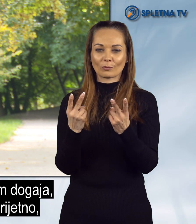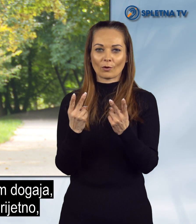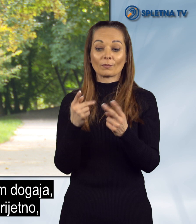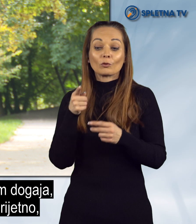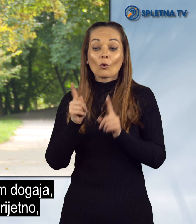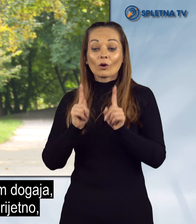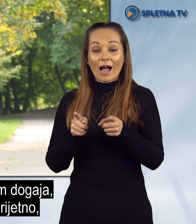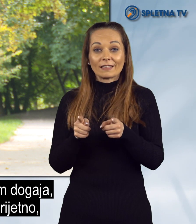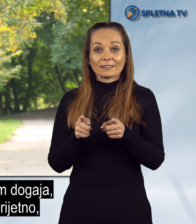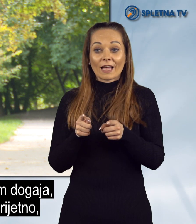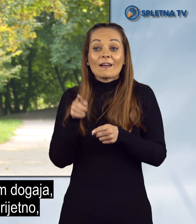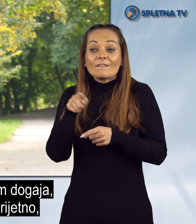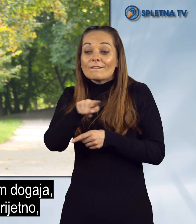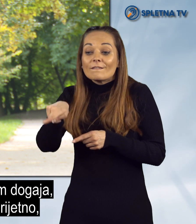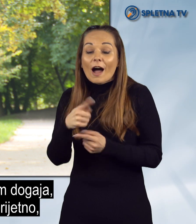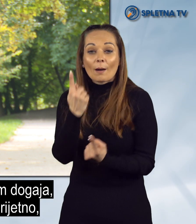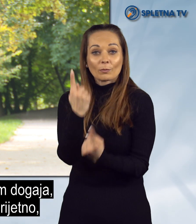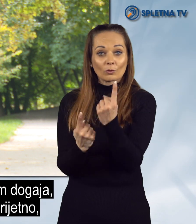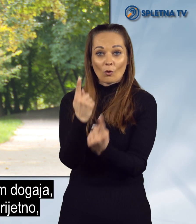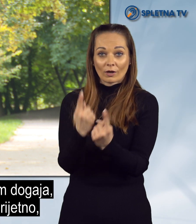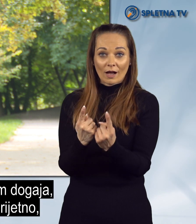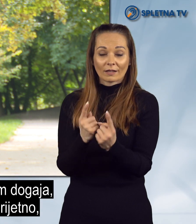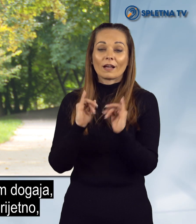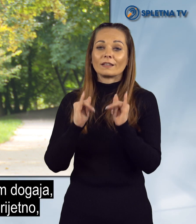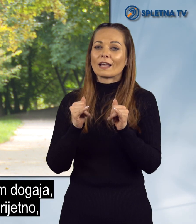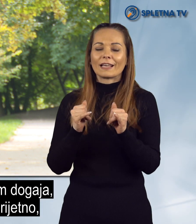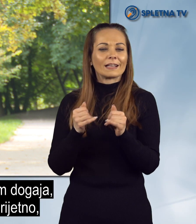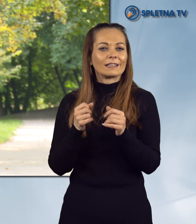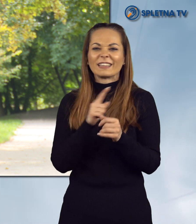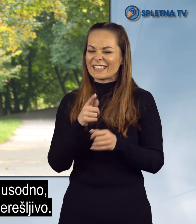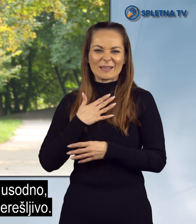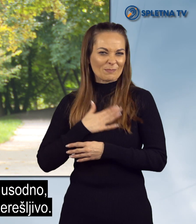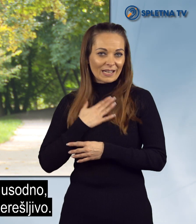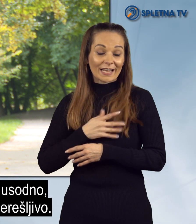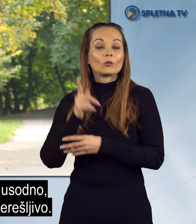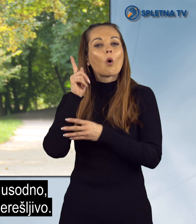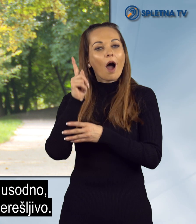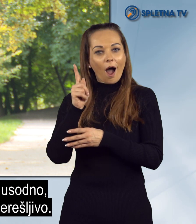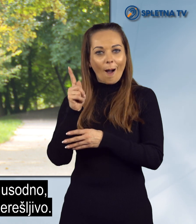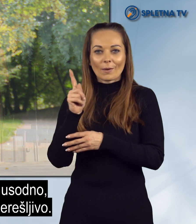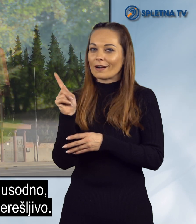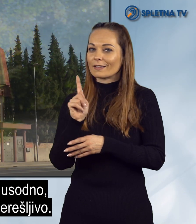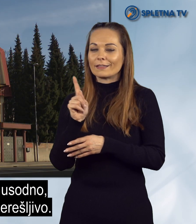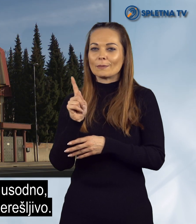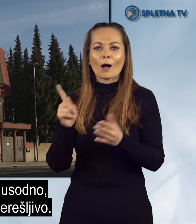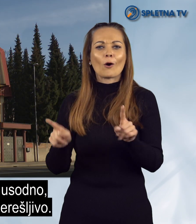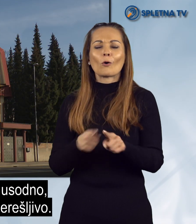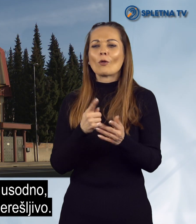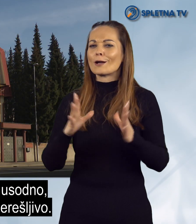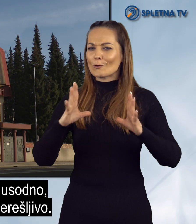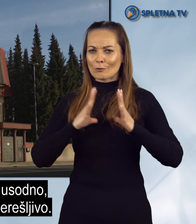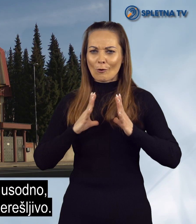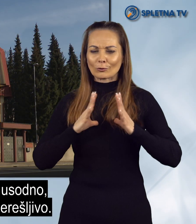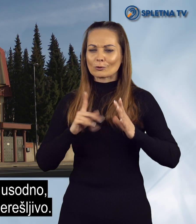kar se vam dogaja, če se vam trenutno dogaja, je silno, silno neprijetno, ampak ni pa usodno, grozno in